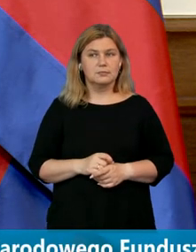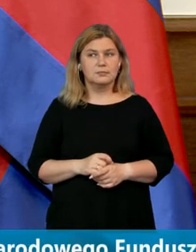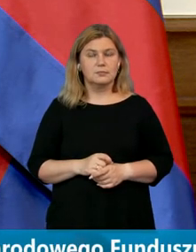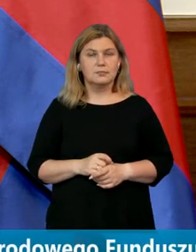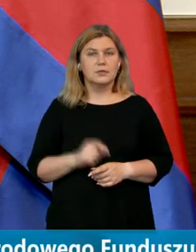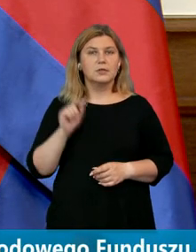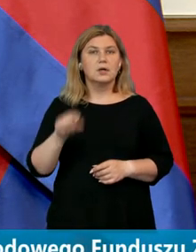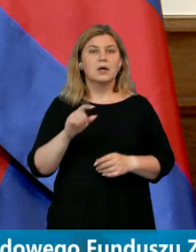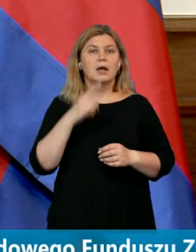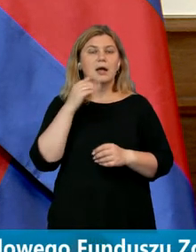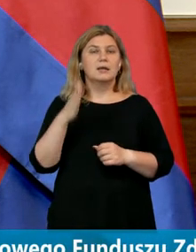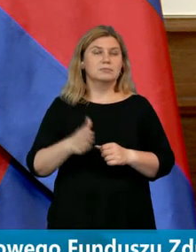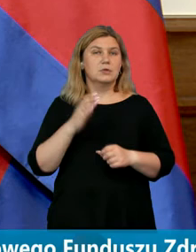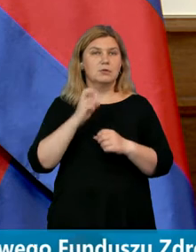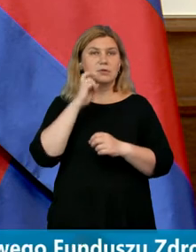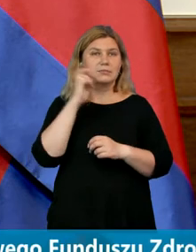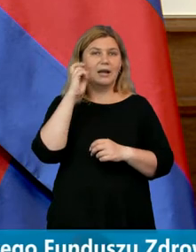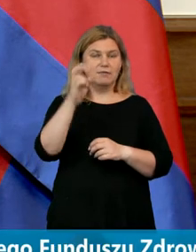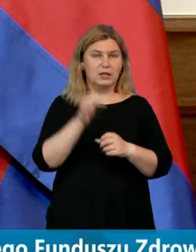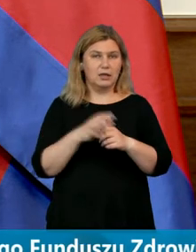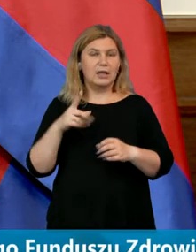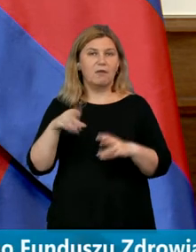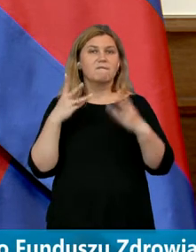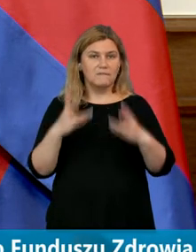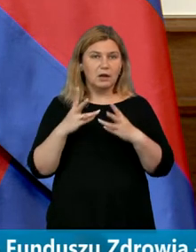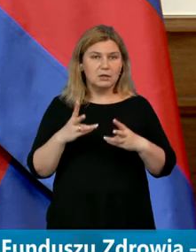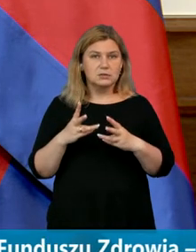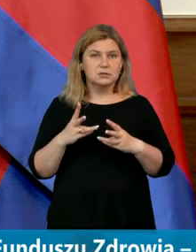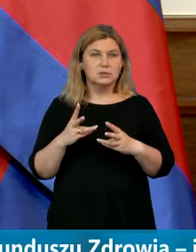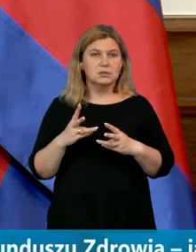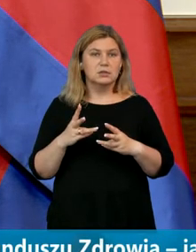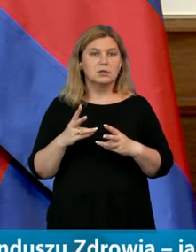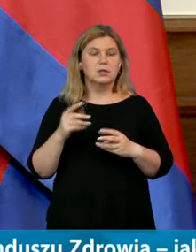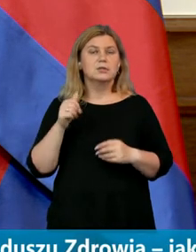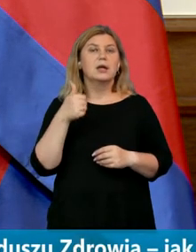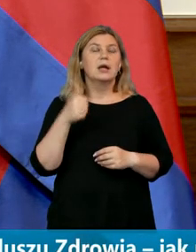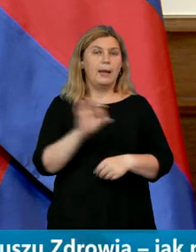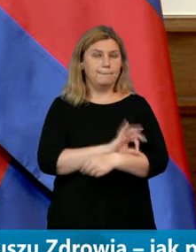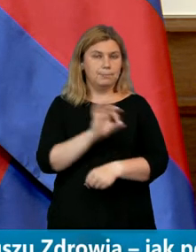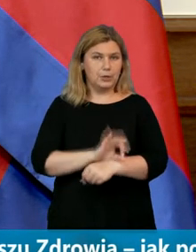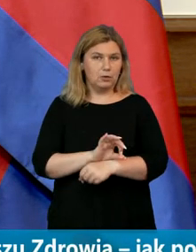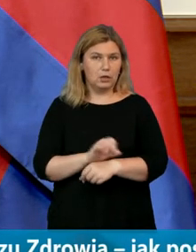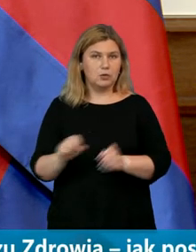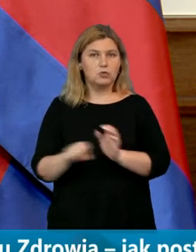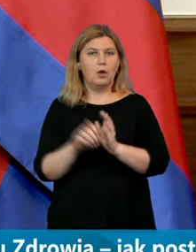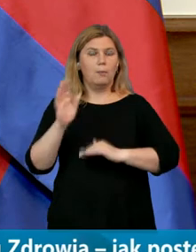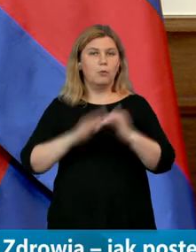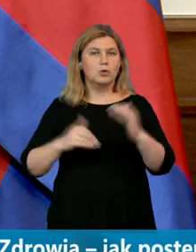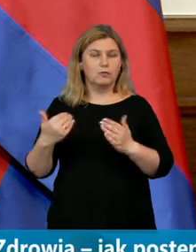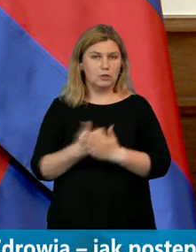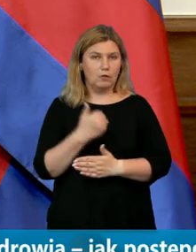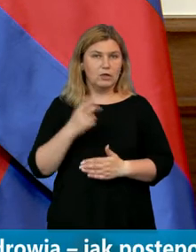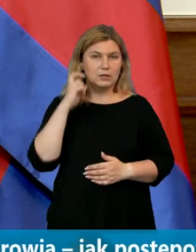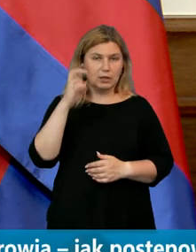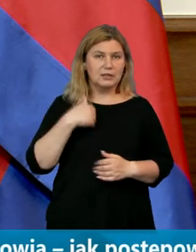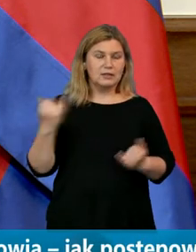kolejny etap szybkiego tramwaju jest przez nas planowany jako ważny, jako jeden z projektów do budowy nowych linii, bo takie pieniądze zawsze do